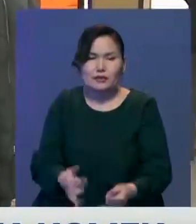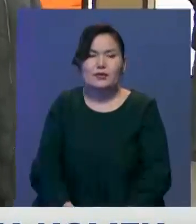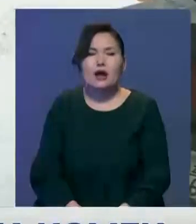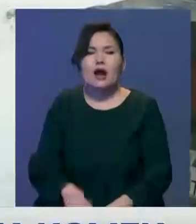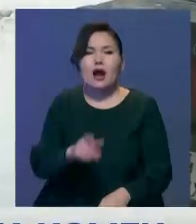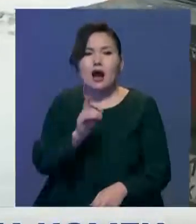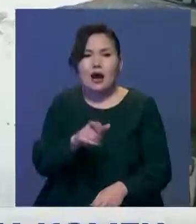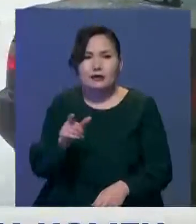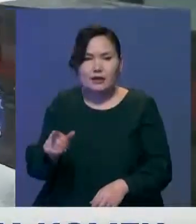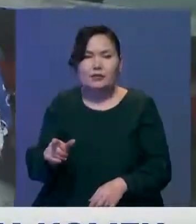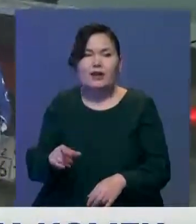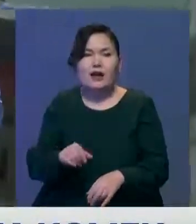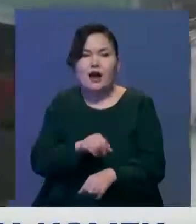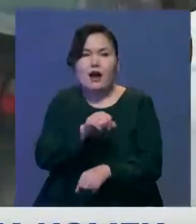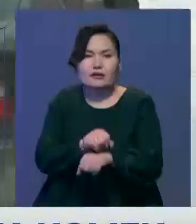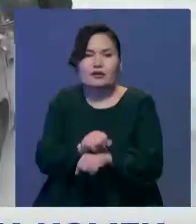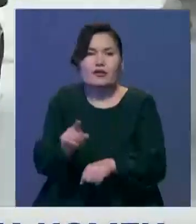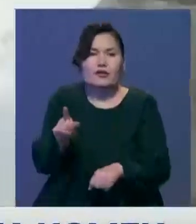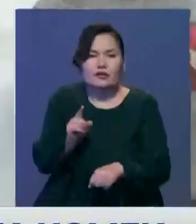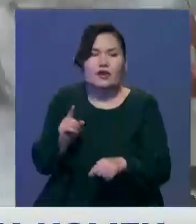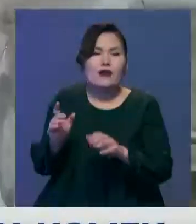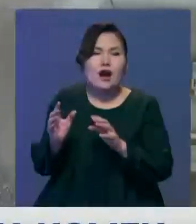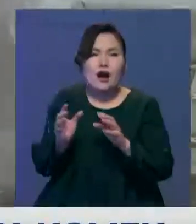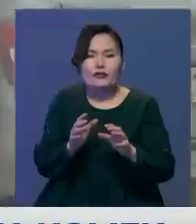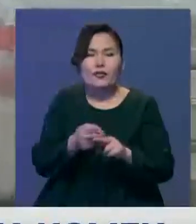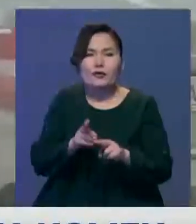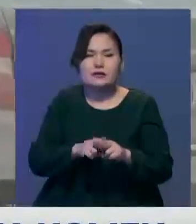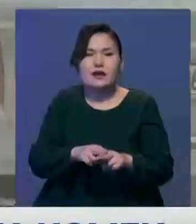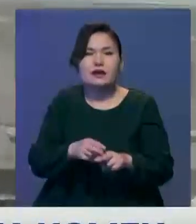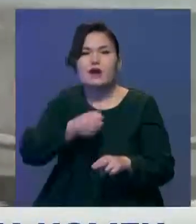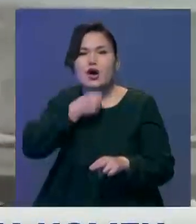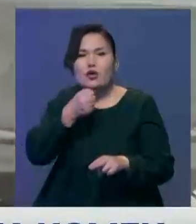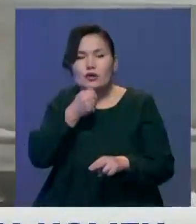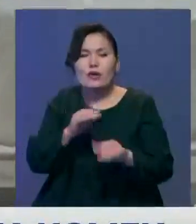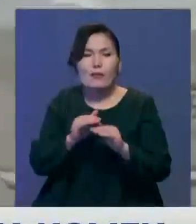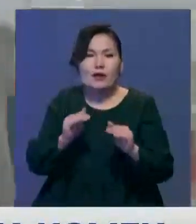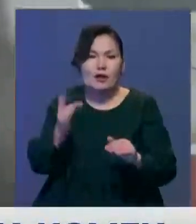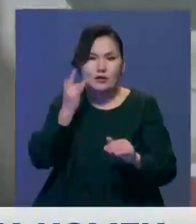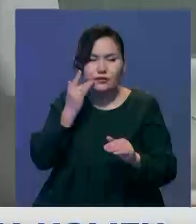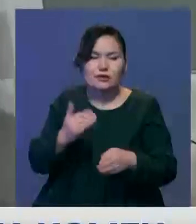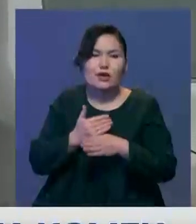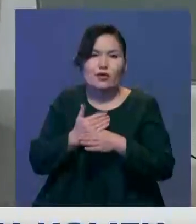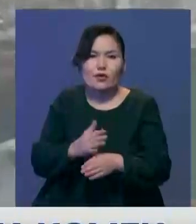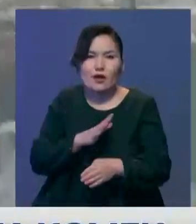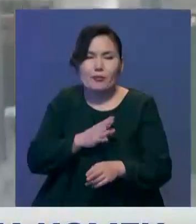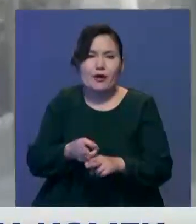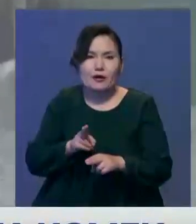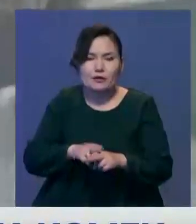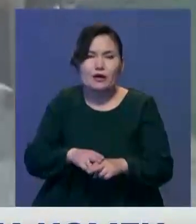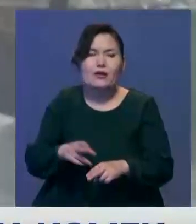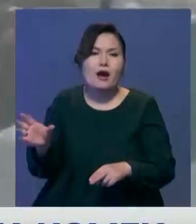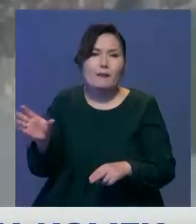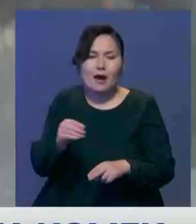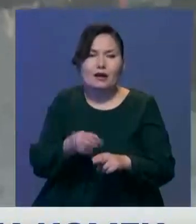қарасы көп аялдамаларға тоқтайды. Алдымен қарияларға және кішкентай баласымен тоңып тұрғандарға қол ұшын созады. Көпшілігі бастапқыда тосырқап қалғанмен соңынан